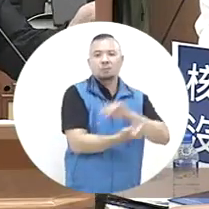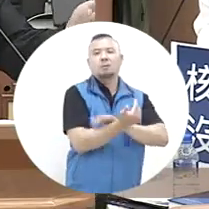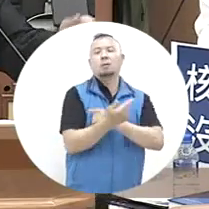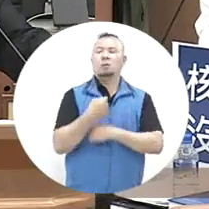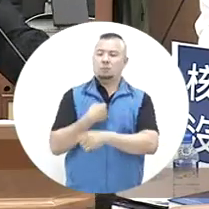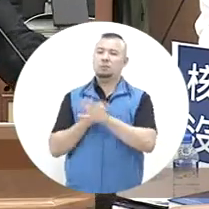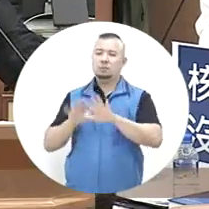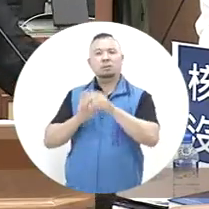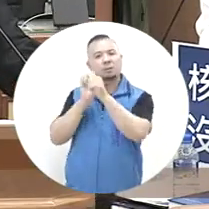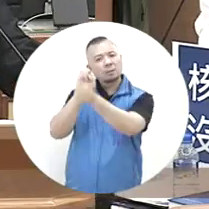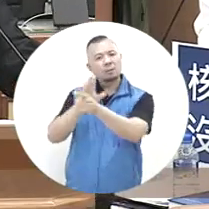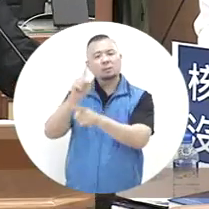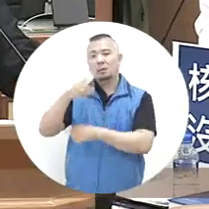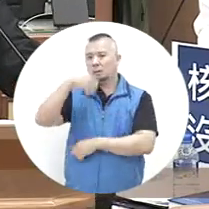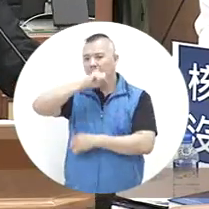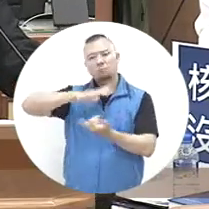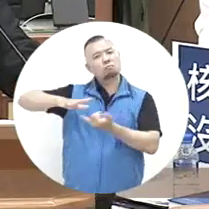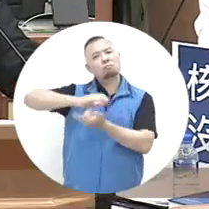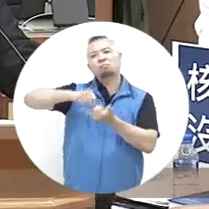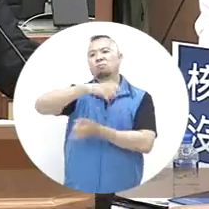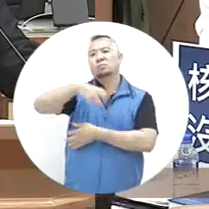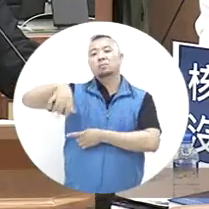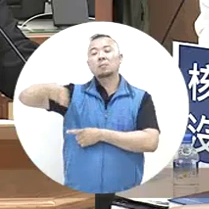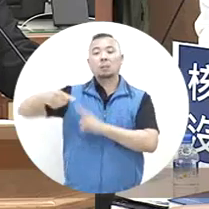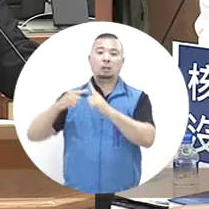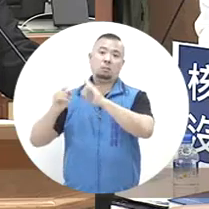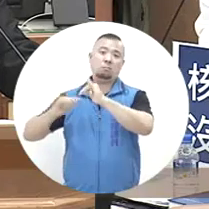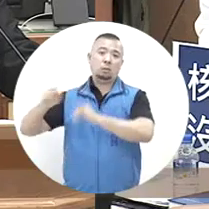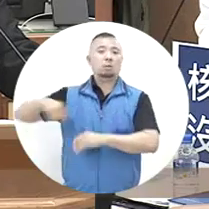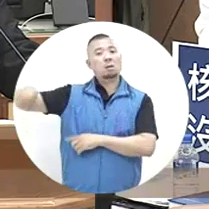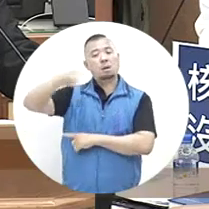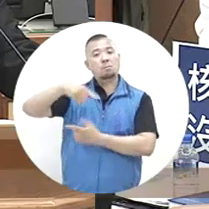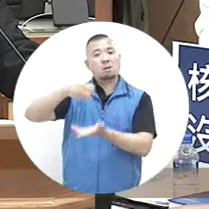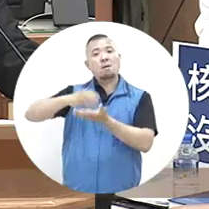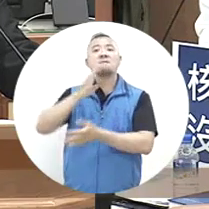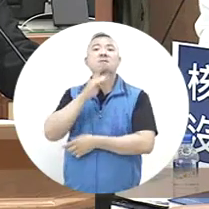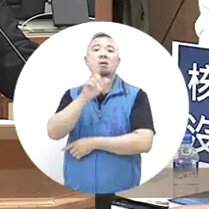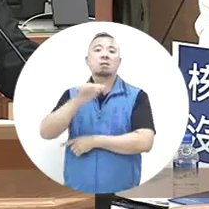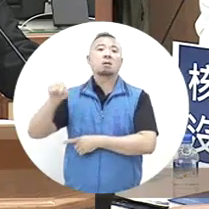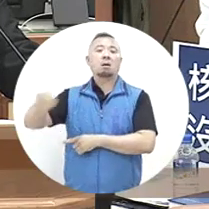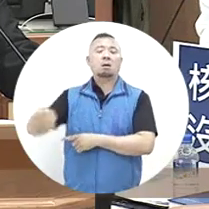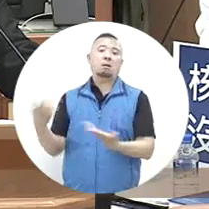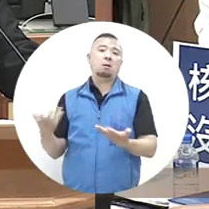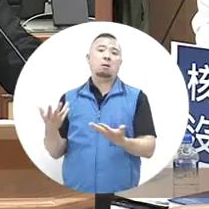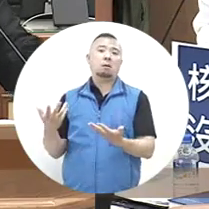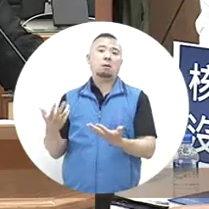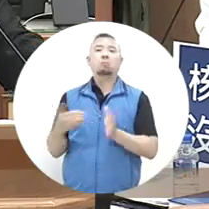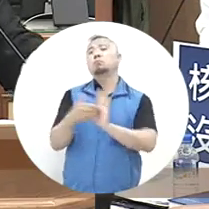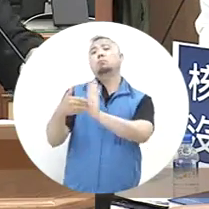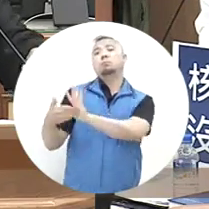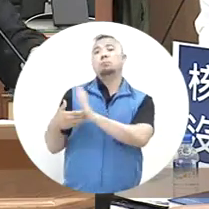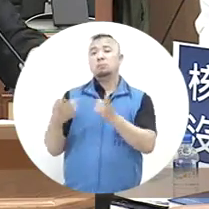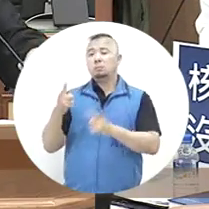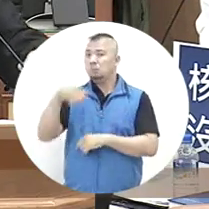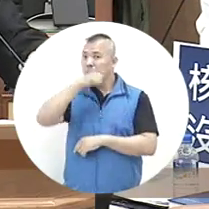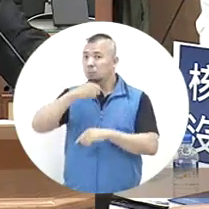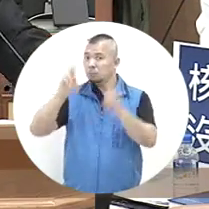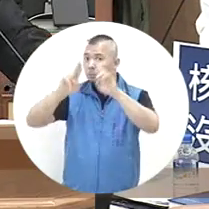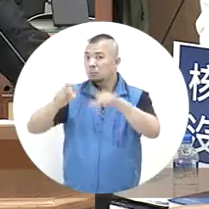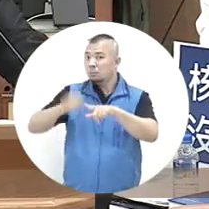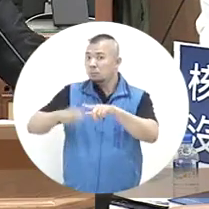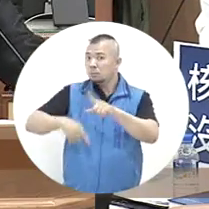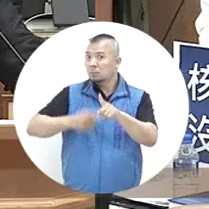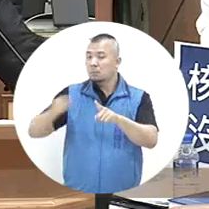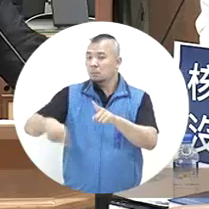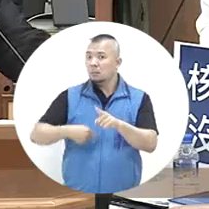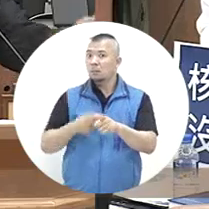湾任何一个地方人民都不要核废料，你要叫台电怎么选址？你有更好的办法吗？我就说连运出去环团都要反